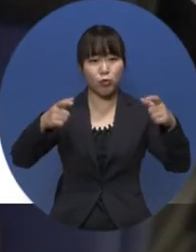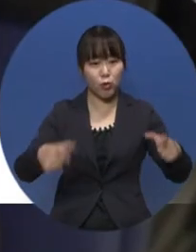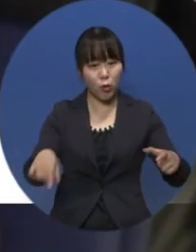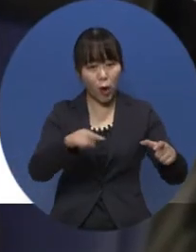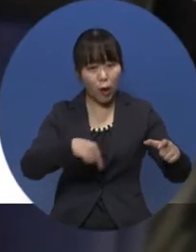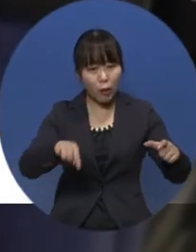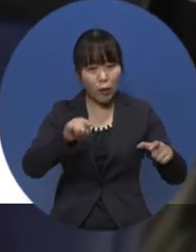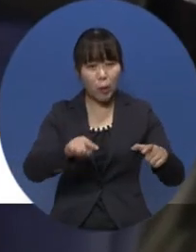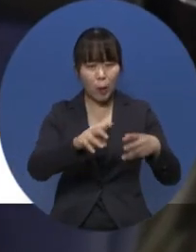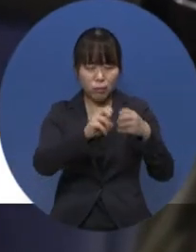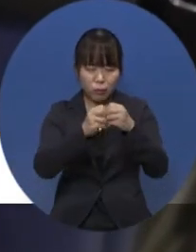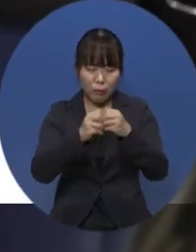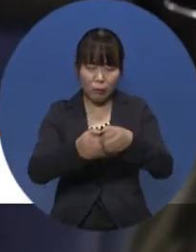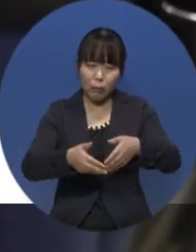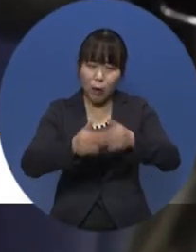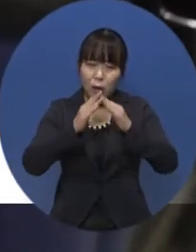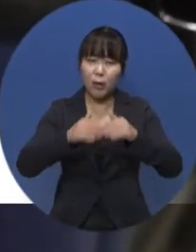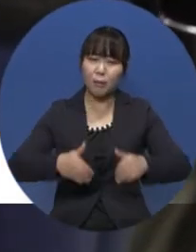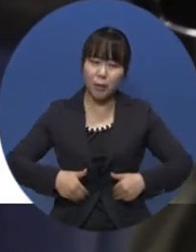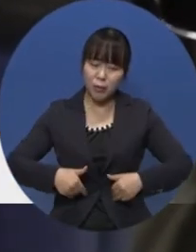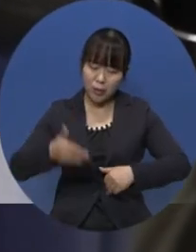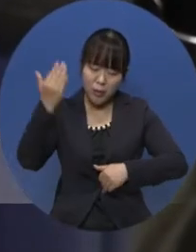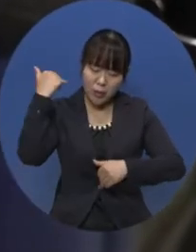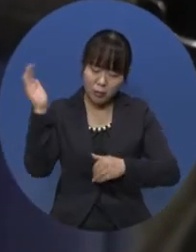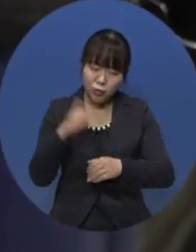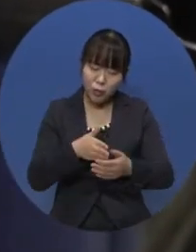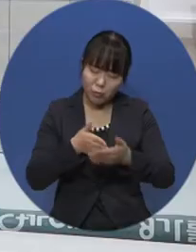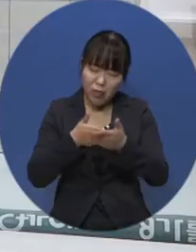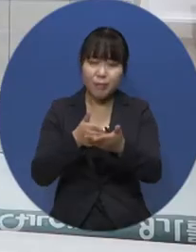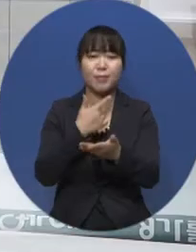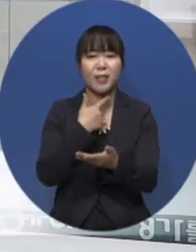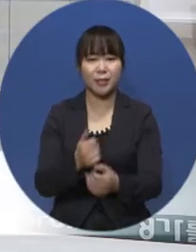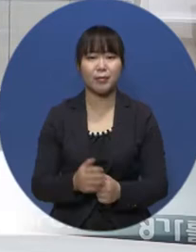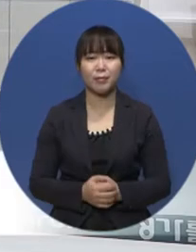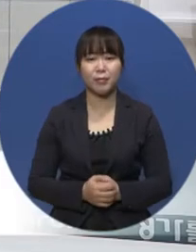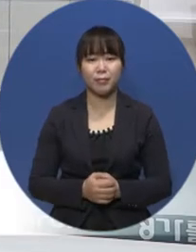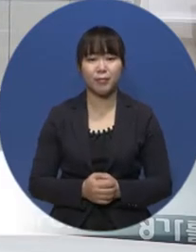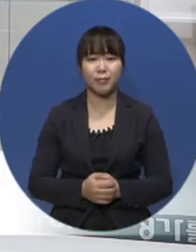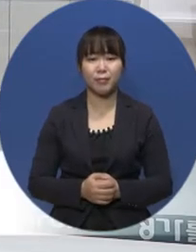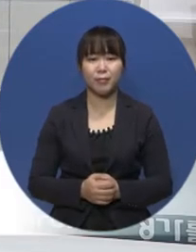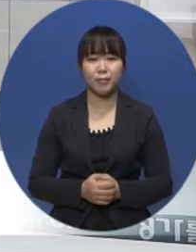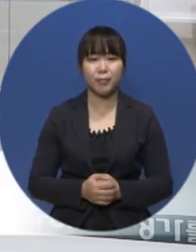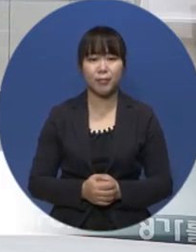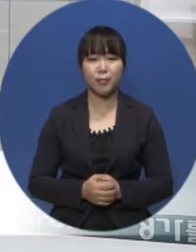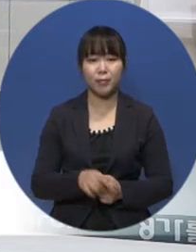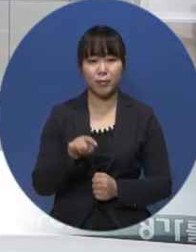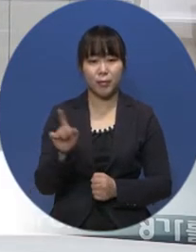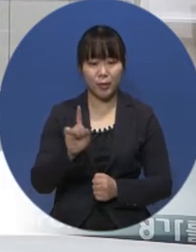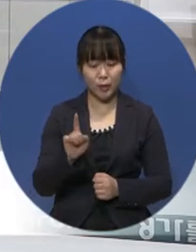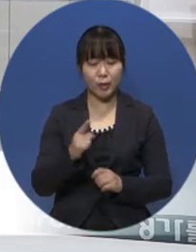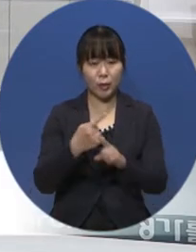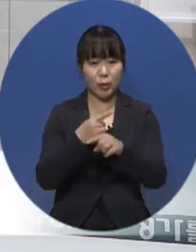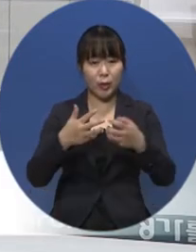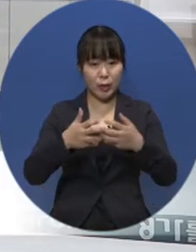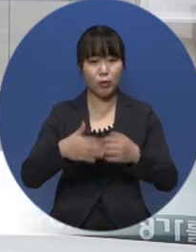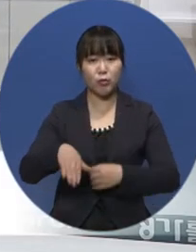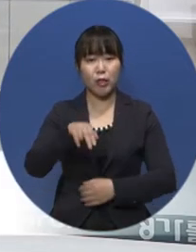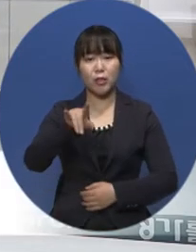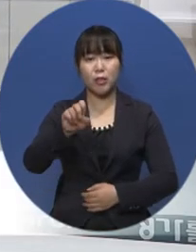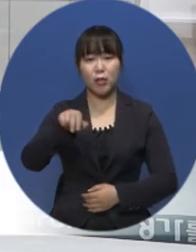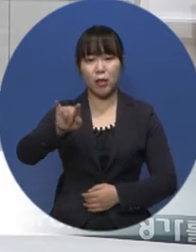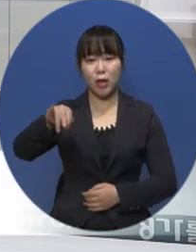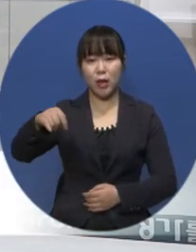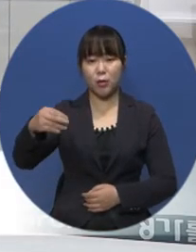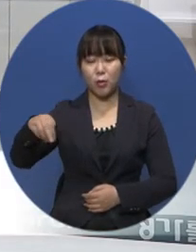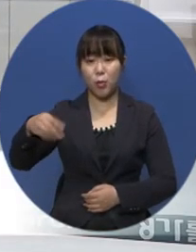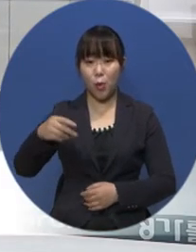꾸준히 설치의 필요성이 제기되어 왔습니다. 이 고압 산소 치료기는 우리 성가를병원에 들어오기